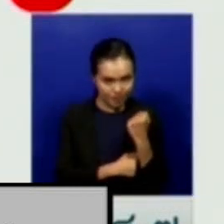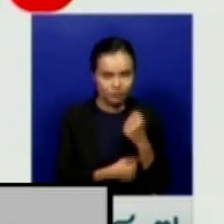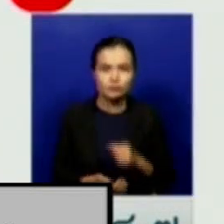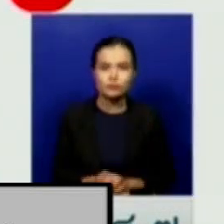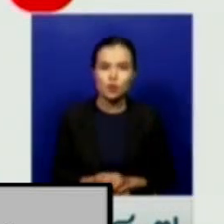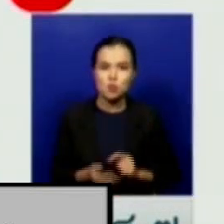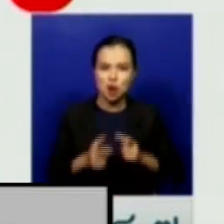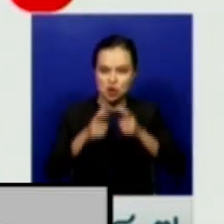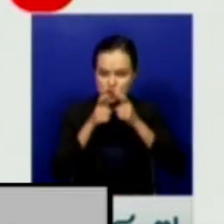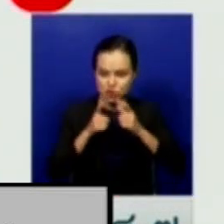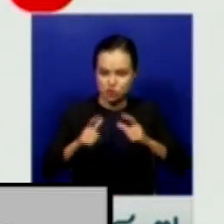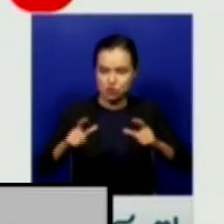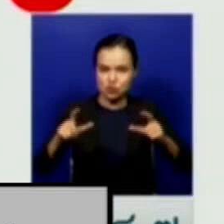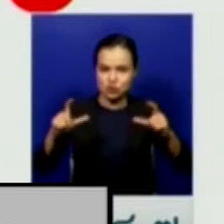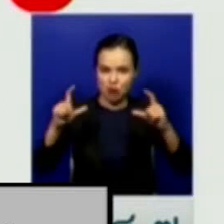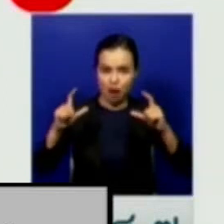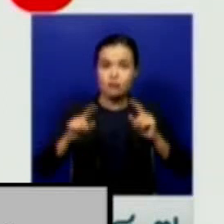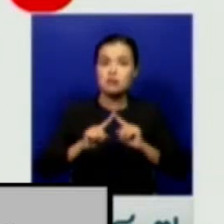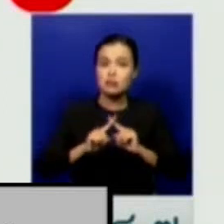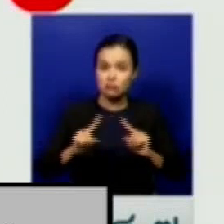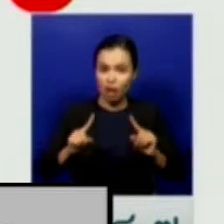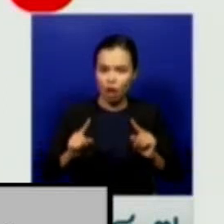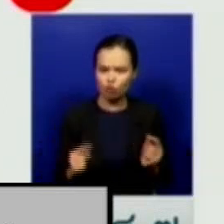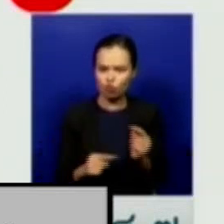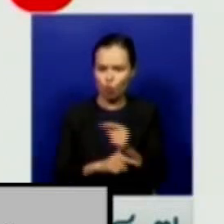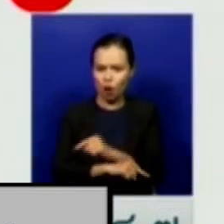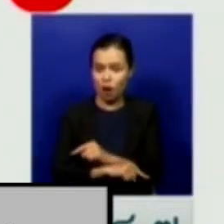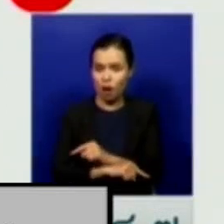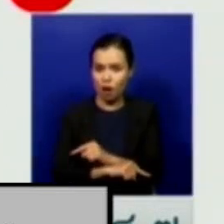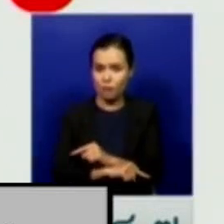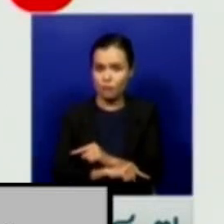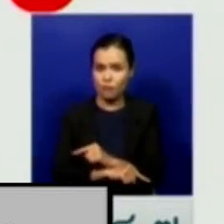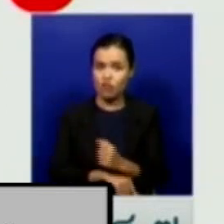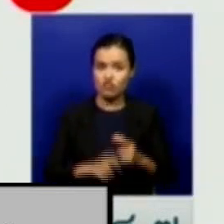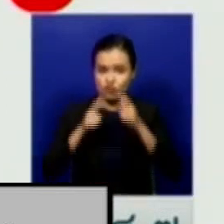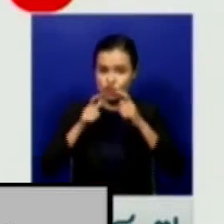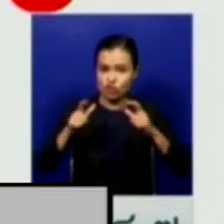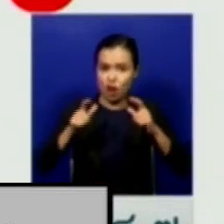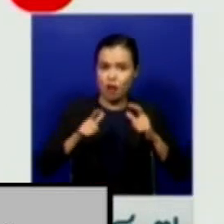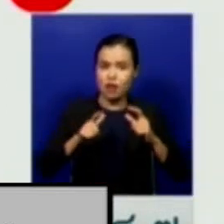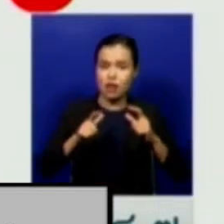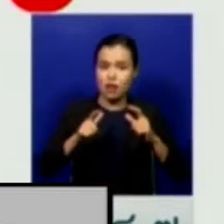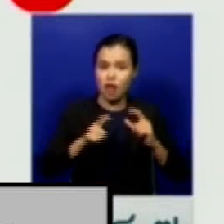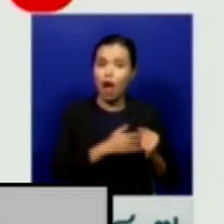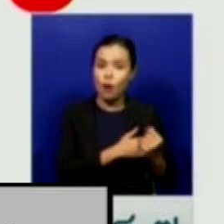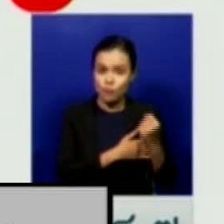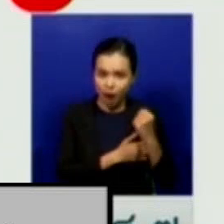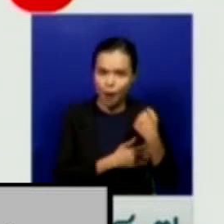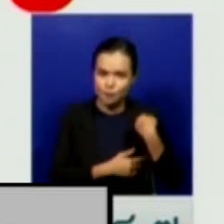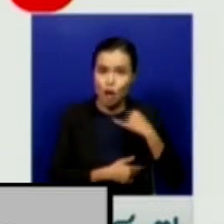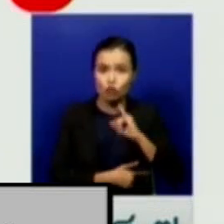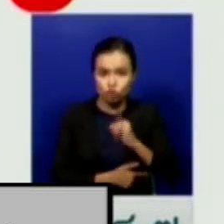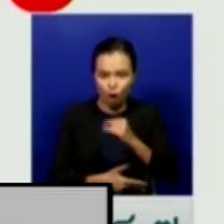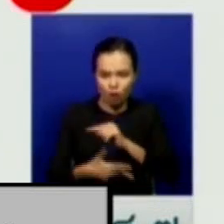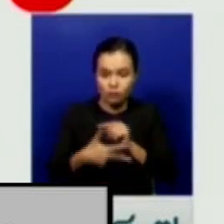งใหญ่แต่ในทางตรงข้ามกับความยิ่งใหญ่และอำนาจครับประเทศไทยมี3จอเป็นสั